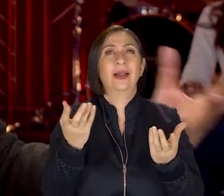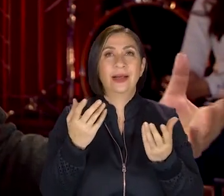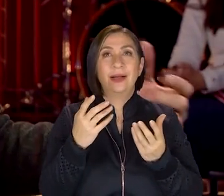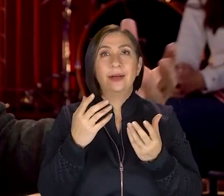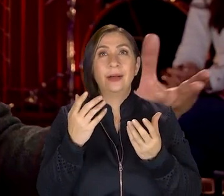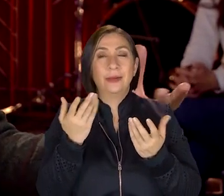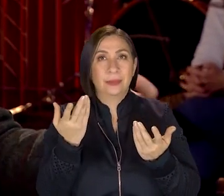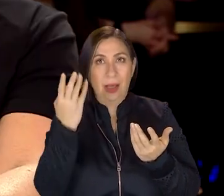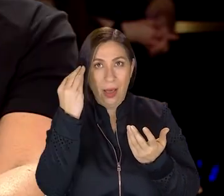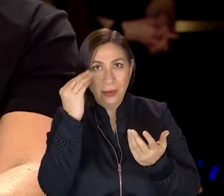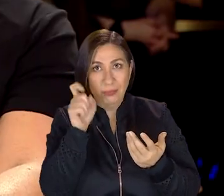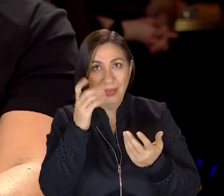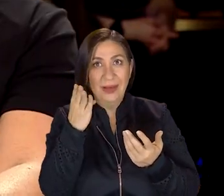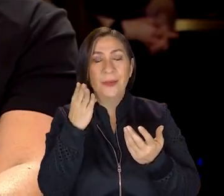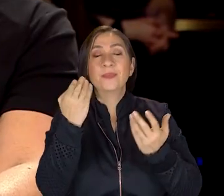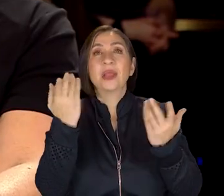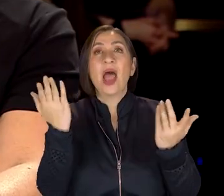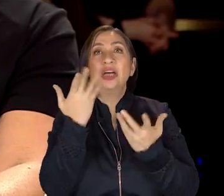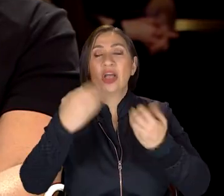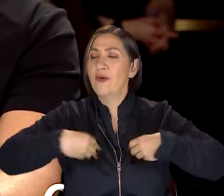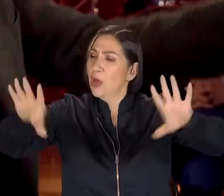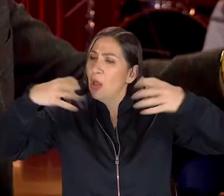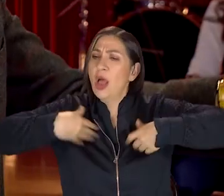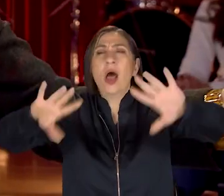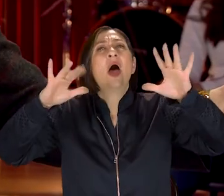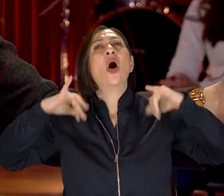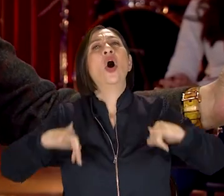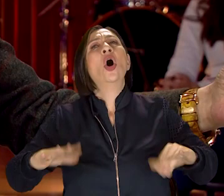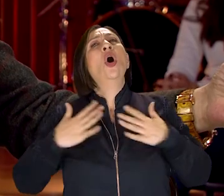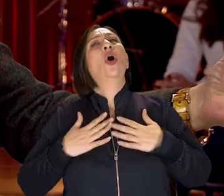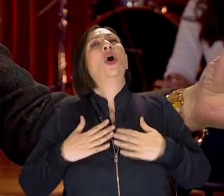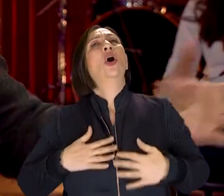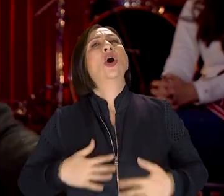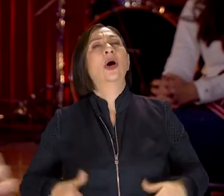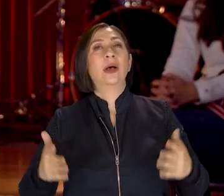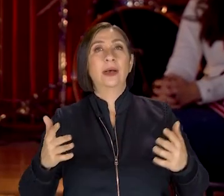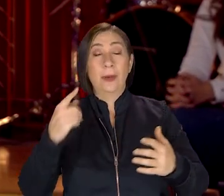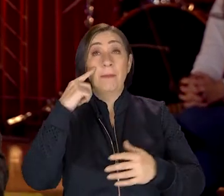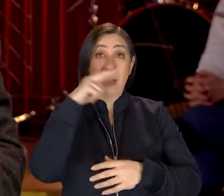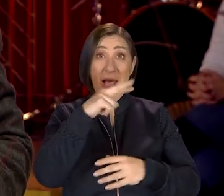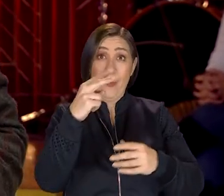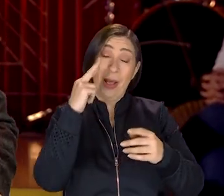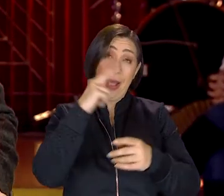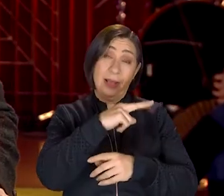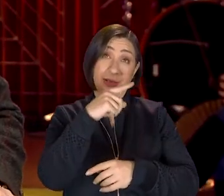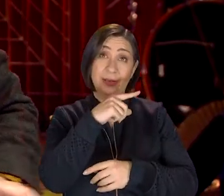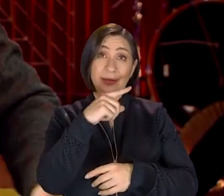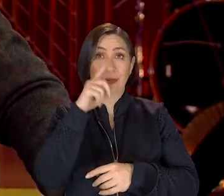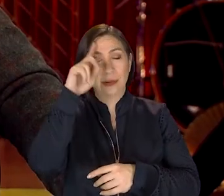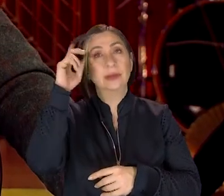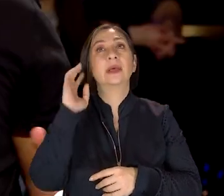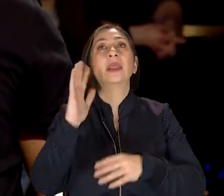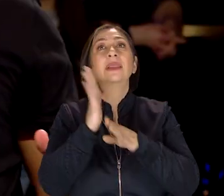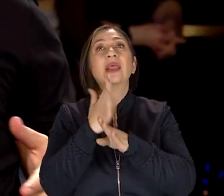Yani su bak anlatabildim mi? Yani her şeyi fırlatıyorsun, atıyorsun böyle oh değil mi? Bak görelim onu ama peki abi niye şu